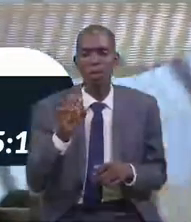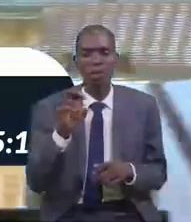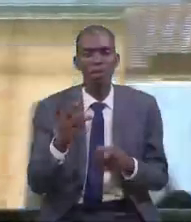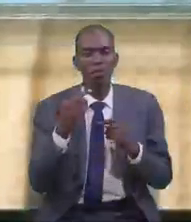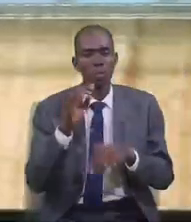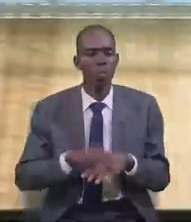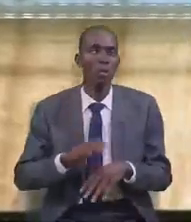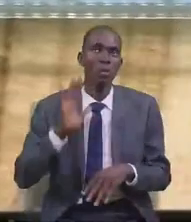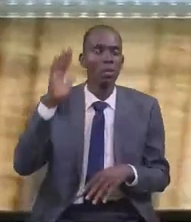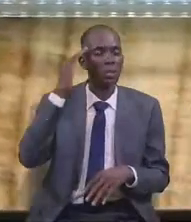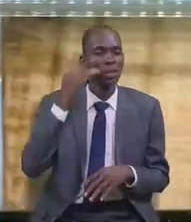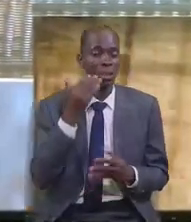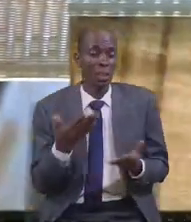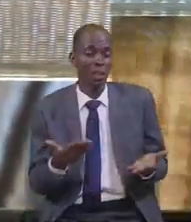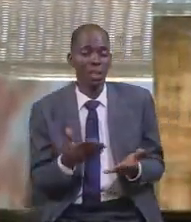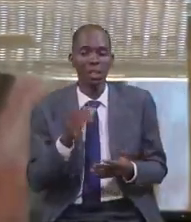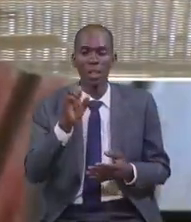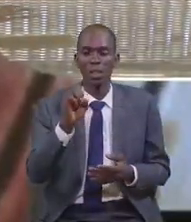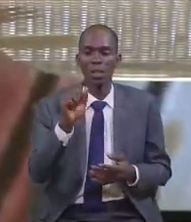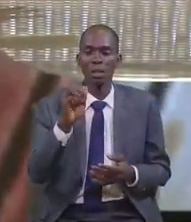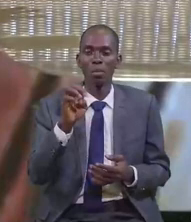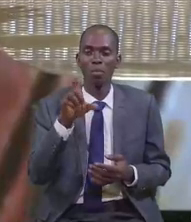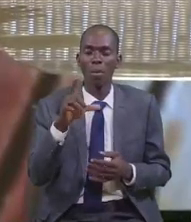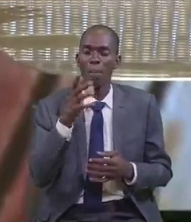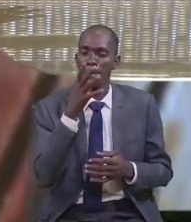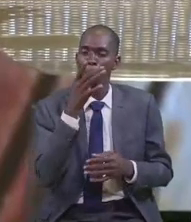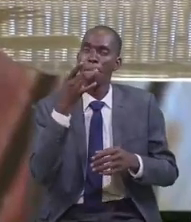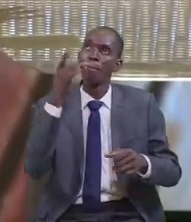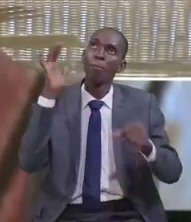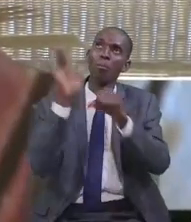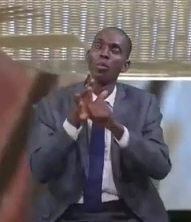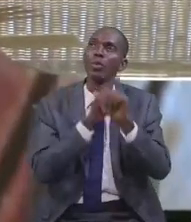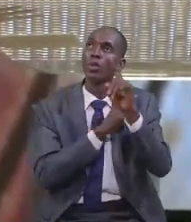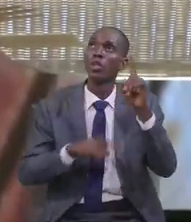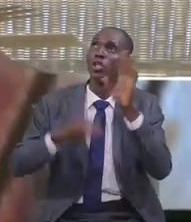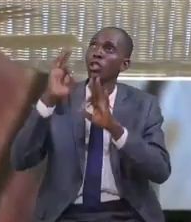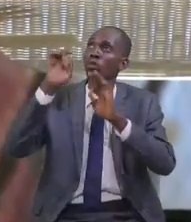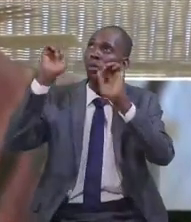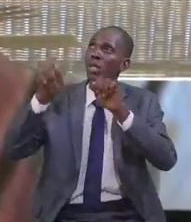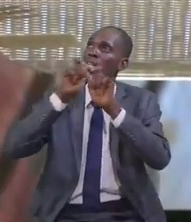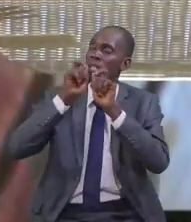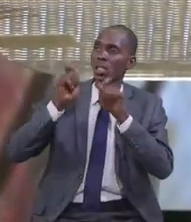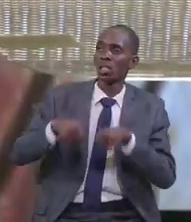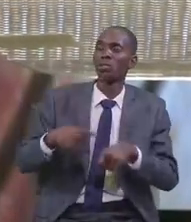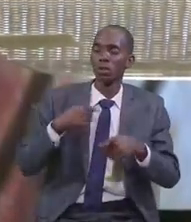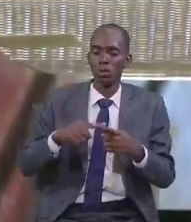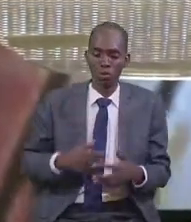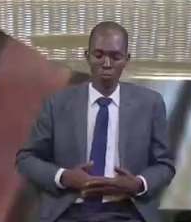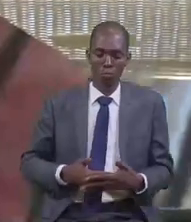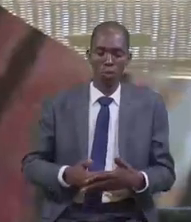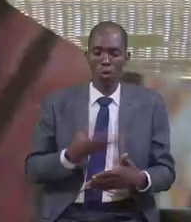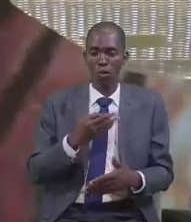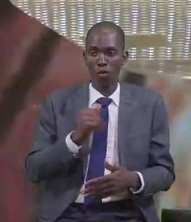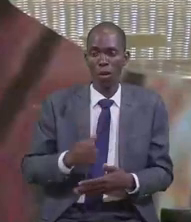mère de Samuel. Il dit, mais si tu me donnes un garçon, tu me donnes un enfant mâle, je le consacrerai à